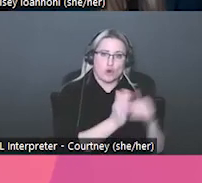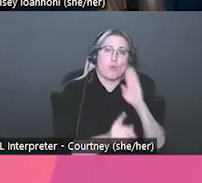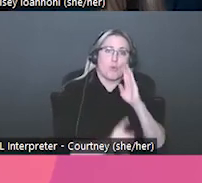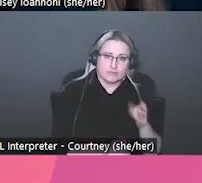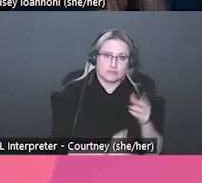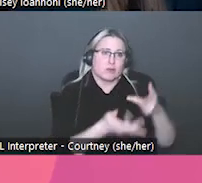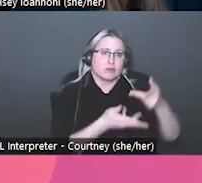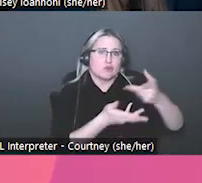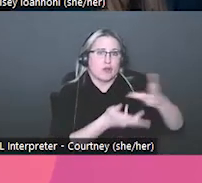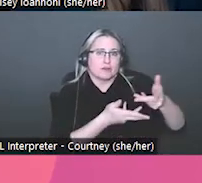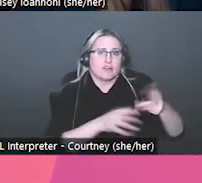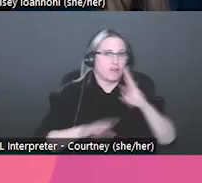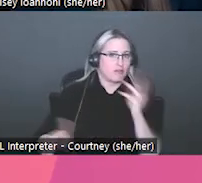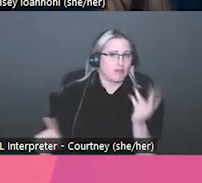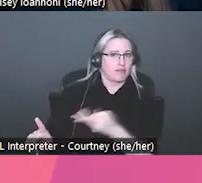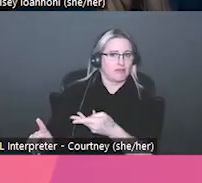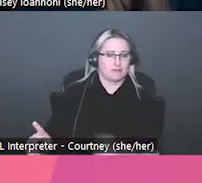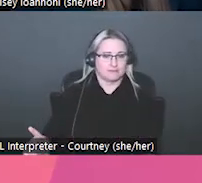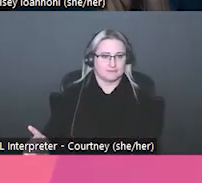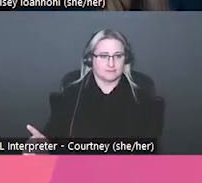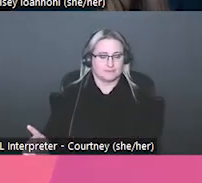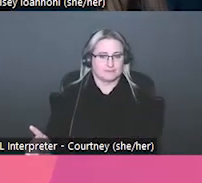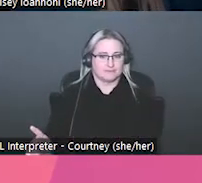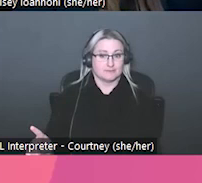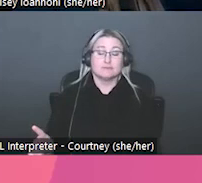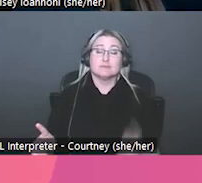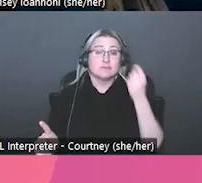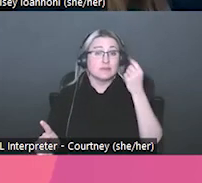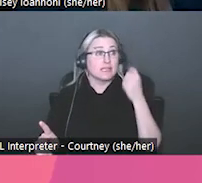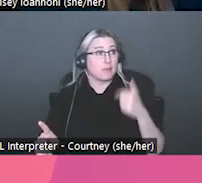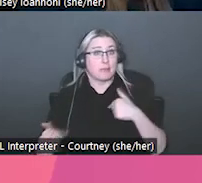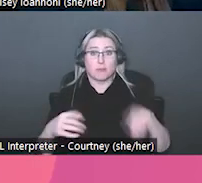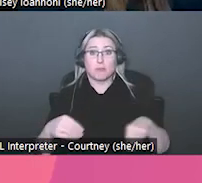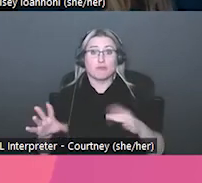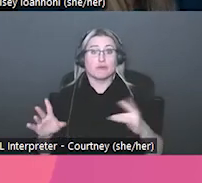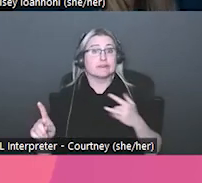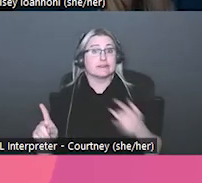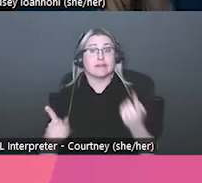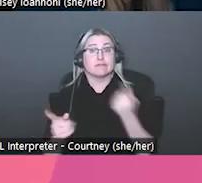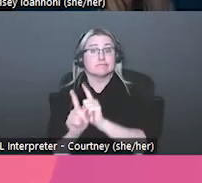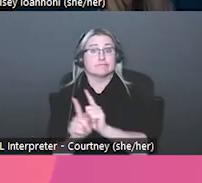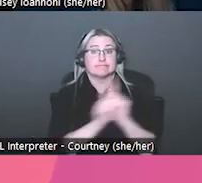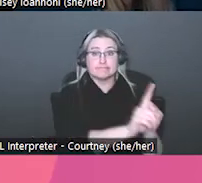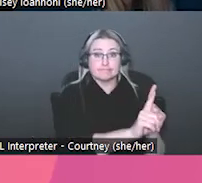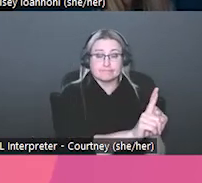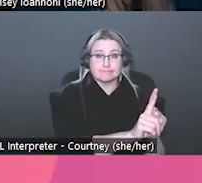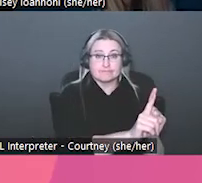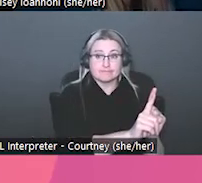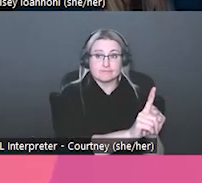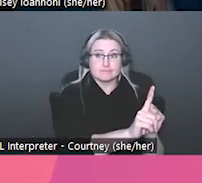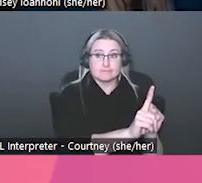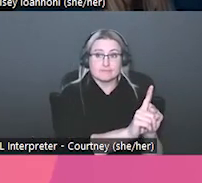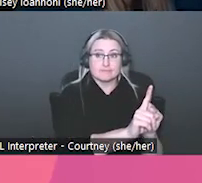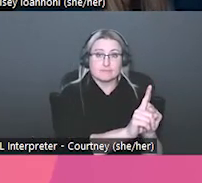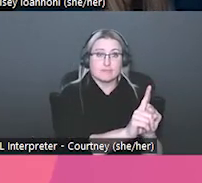sa mère le faisait ou ou son médecin le faisait entre eux, mais pas avec elle. Alors elle dit, jusqu'à ce que je